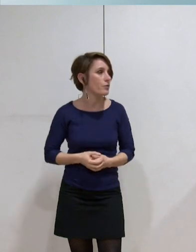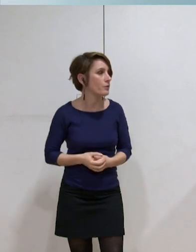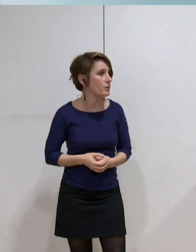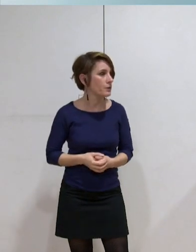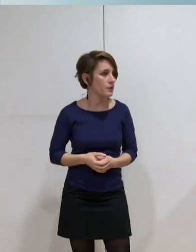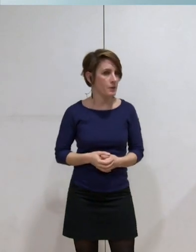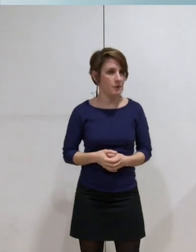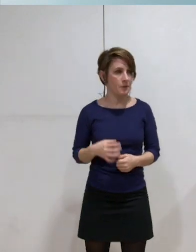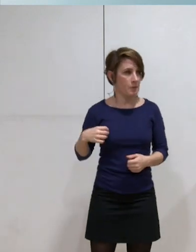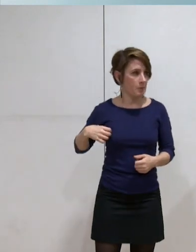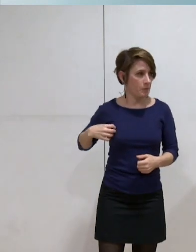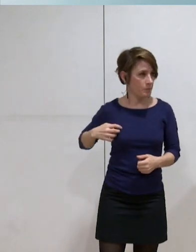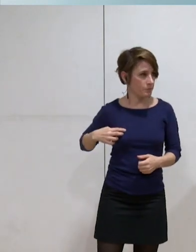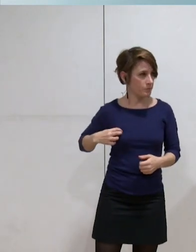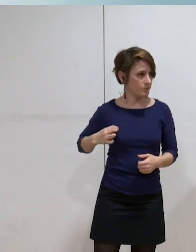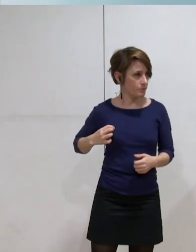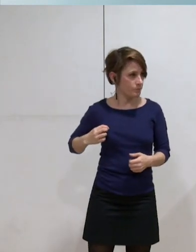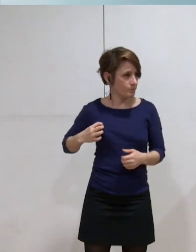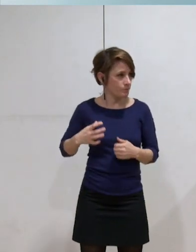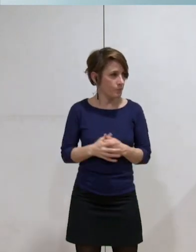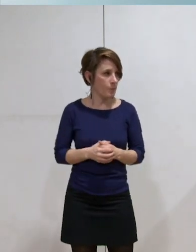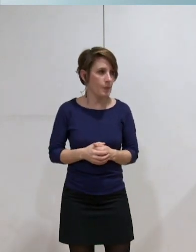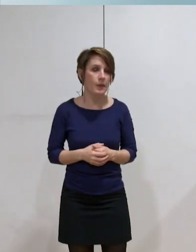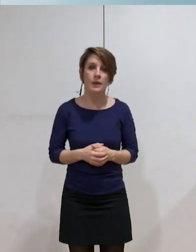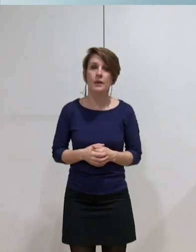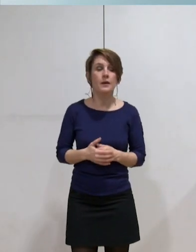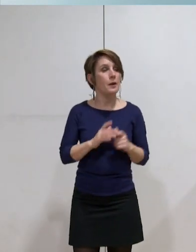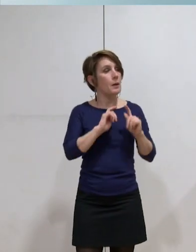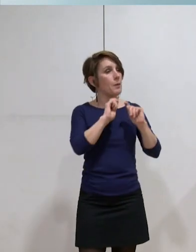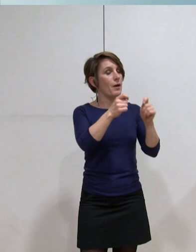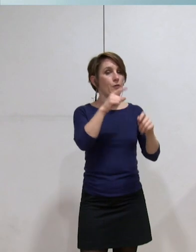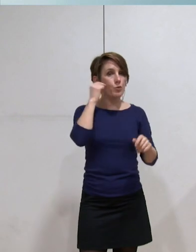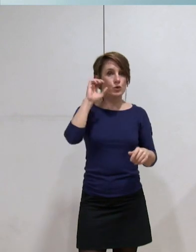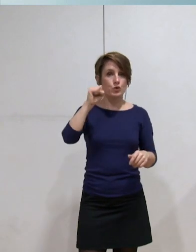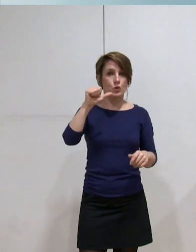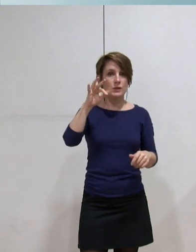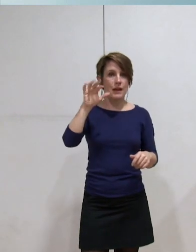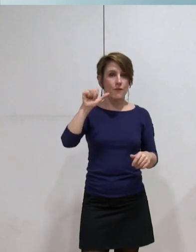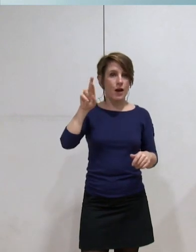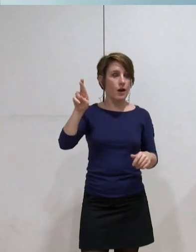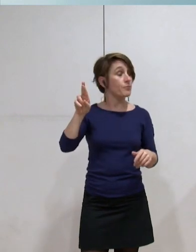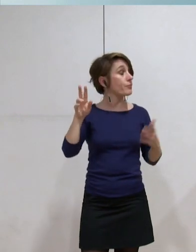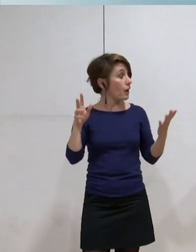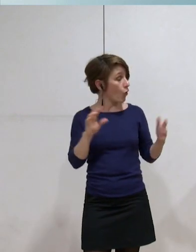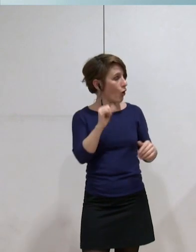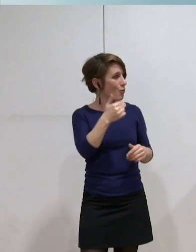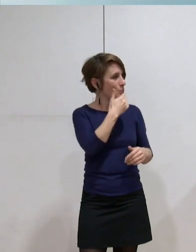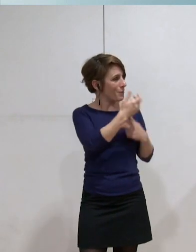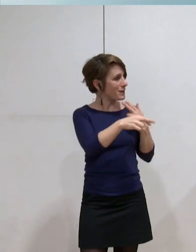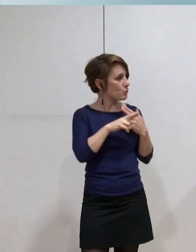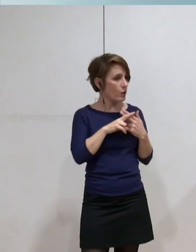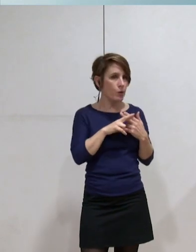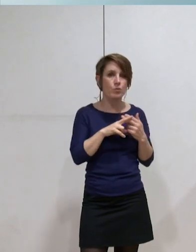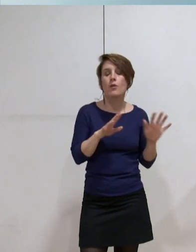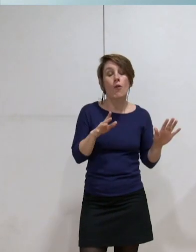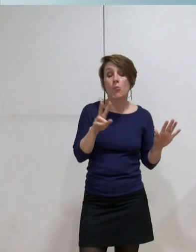merci sur monsieur Safar Monsieur le Maire d'abord merci pour les réponses honnêtement ça me choque pas